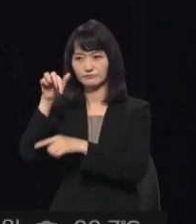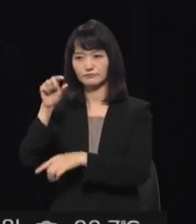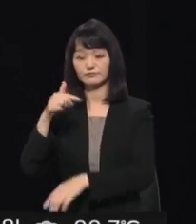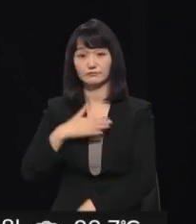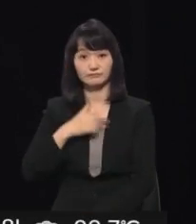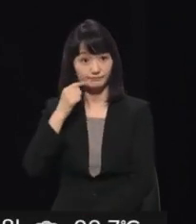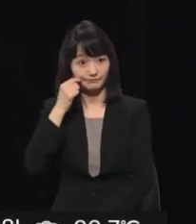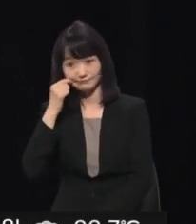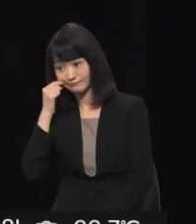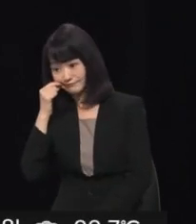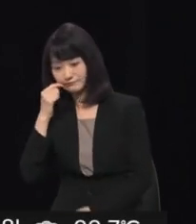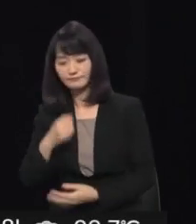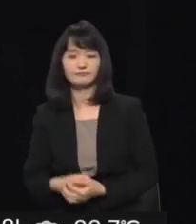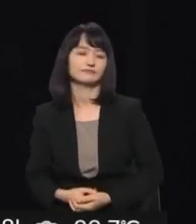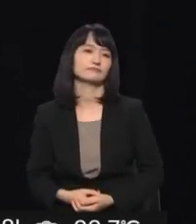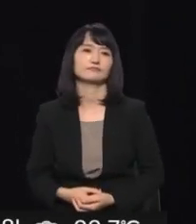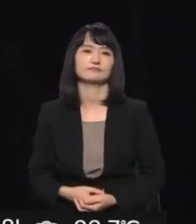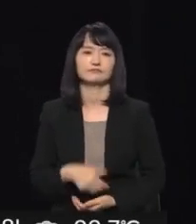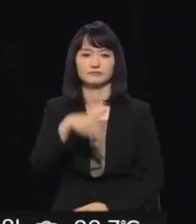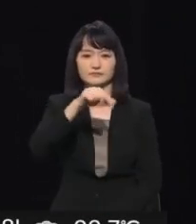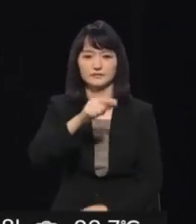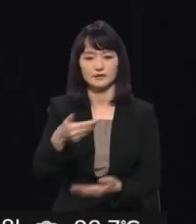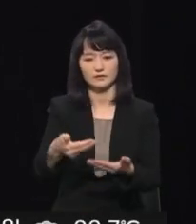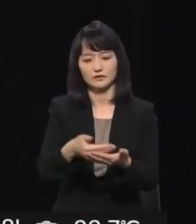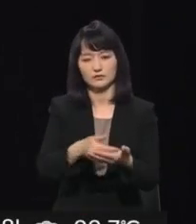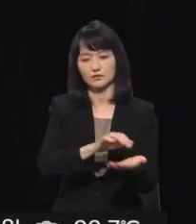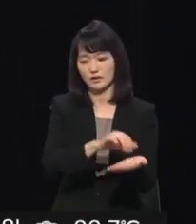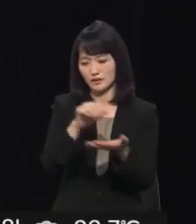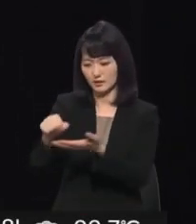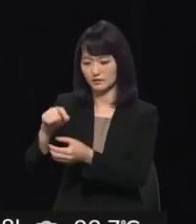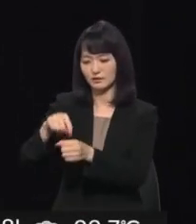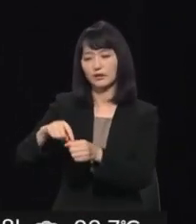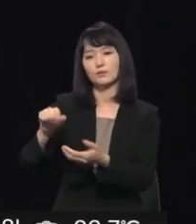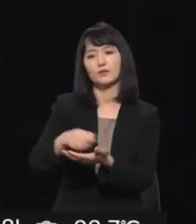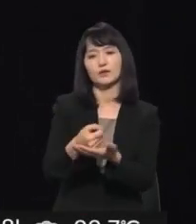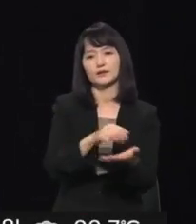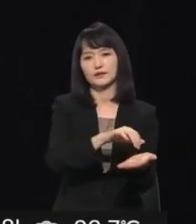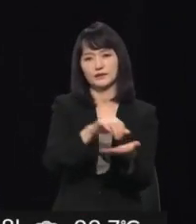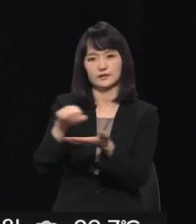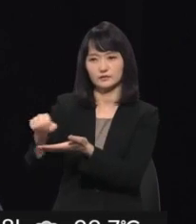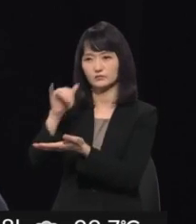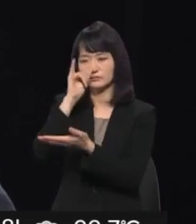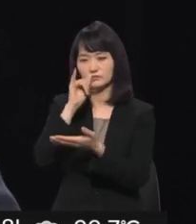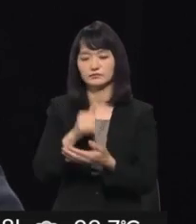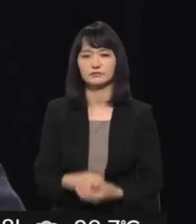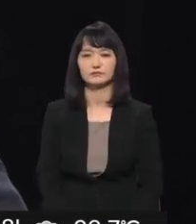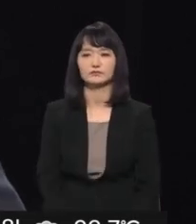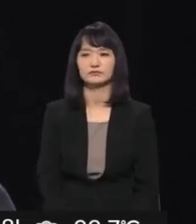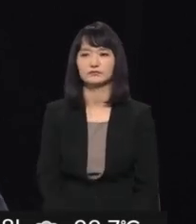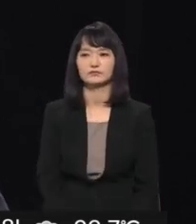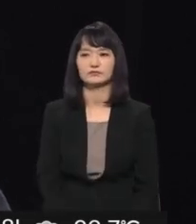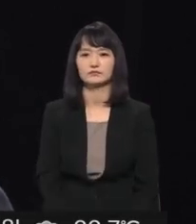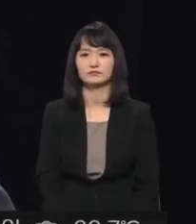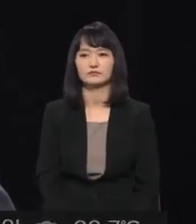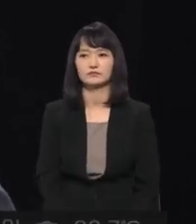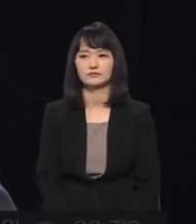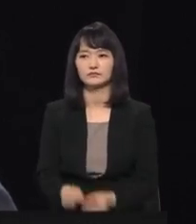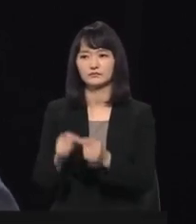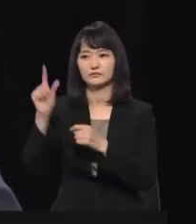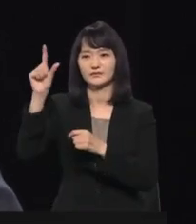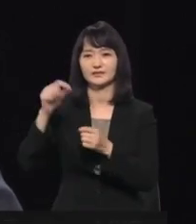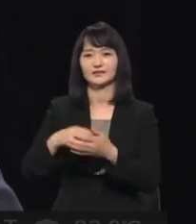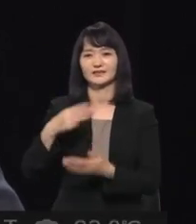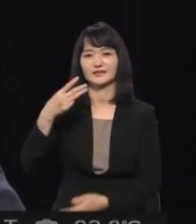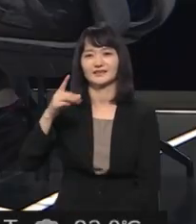사람들이 전 2 갖다주고 순대도 갖다주고 떡볶이도 같아졌다 라고 얘기한 바가 있습니다 그래서 붙잡게 1모 대체로 탄수화물이 좀 많은 것